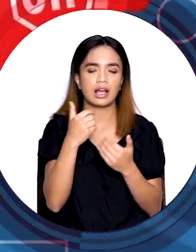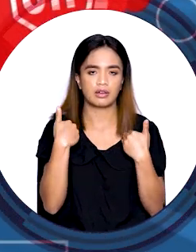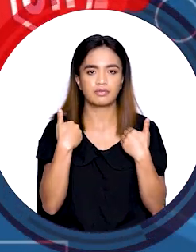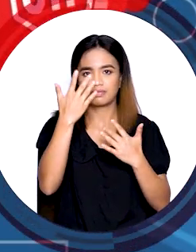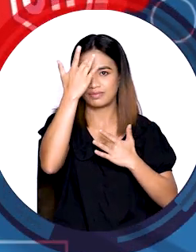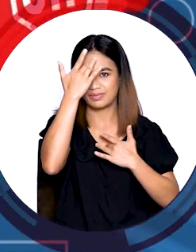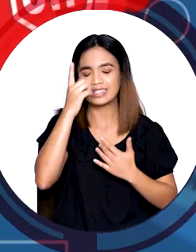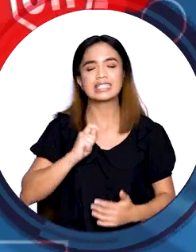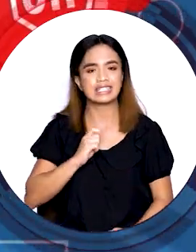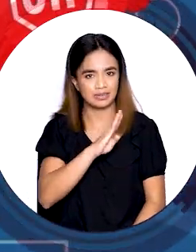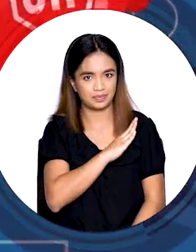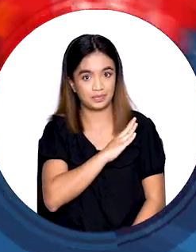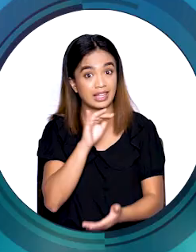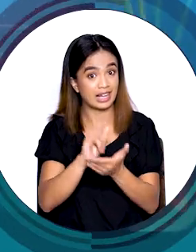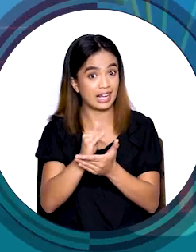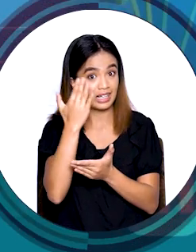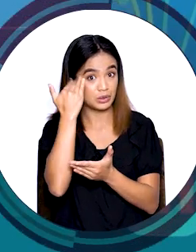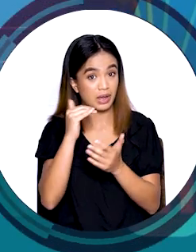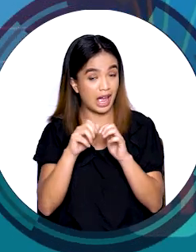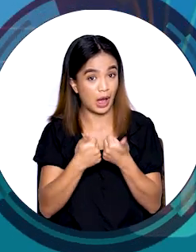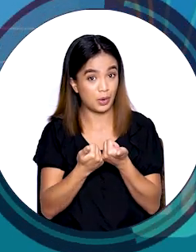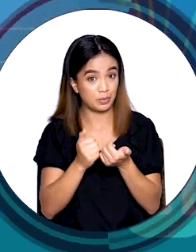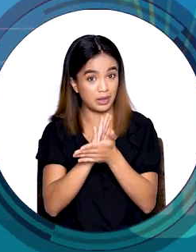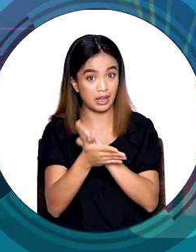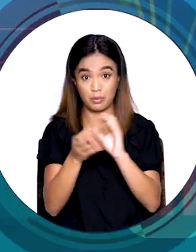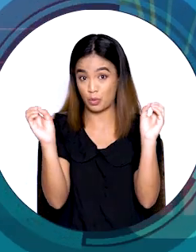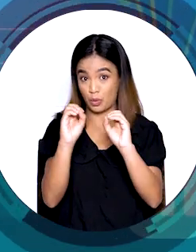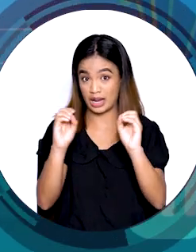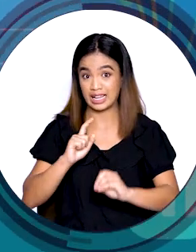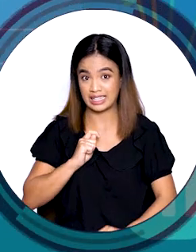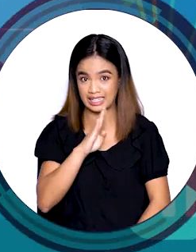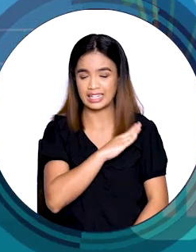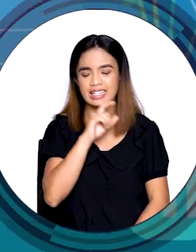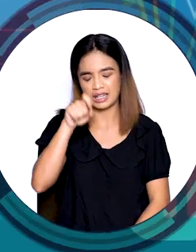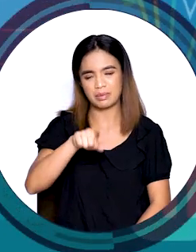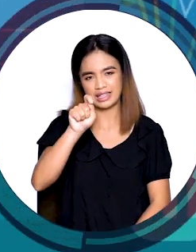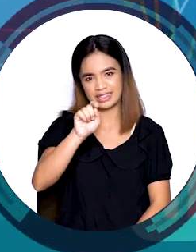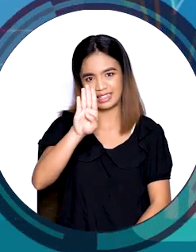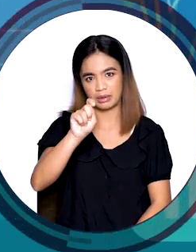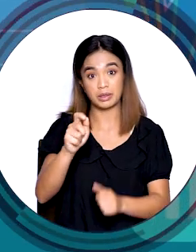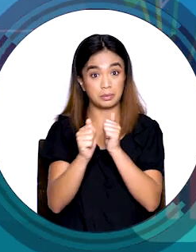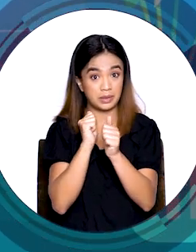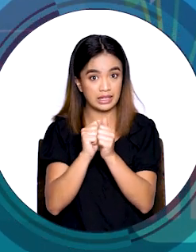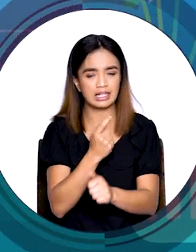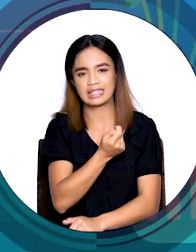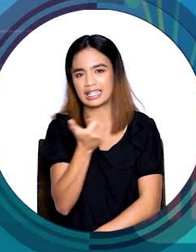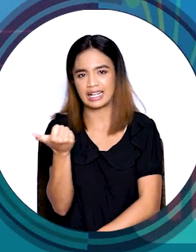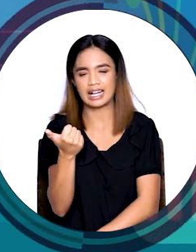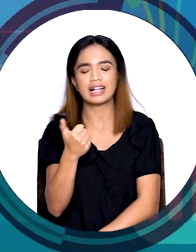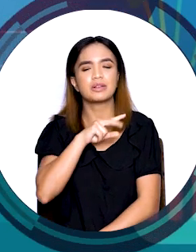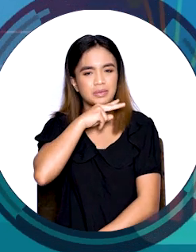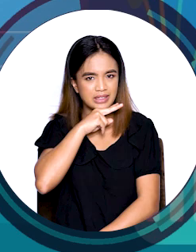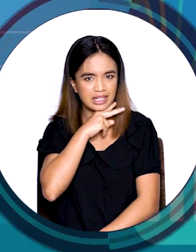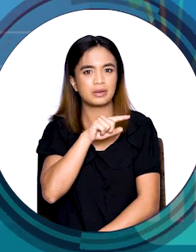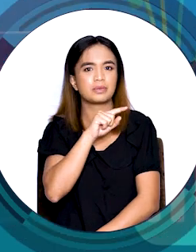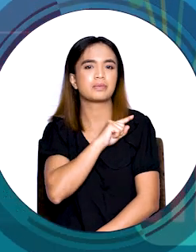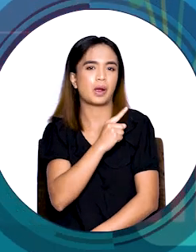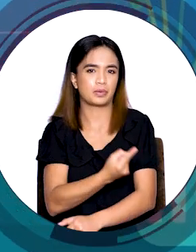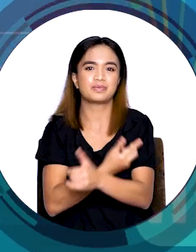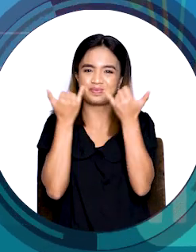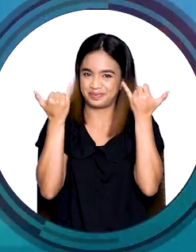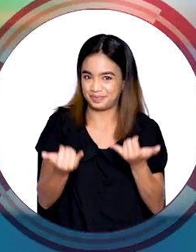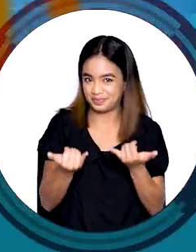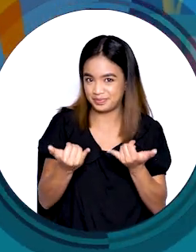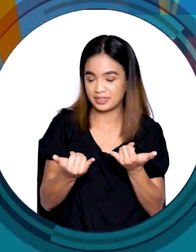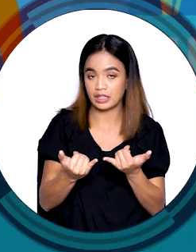ang sakit na TB. Kaya para TB-free sila, mag-TPT, Tanggal Bacteria Power, ngayon